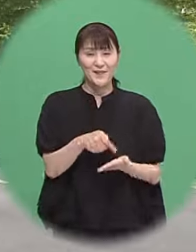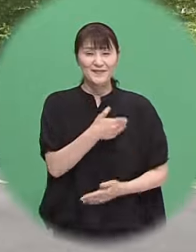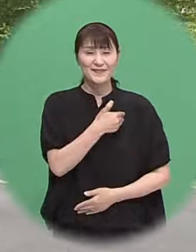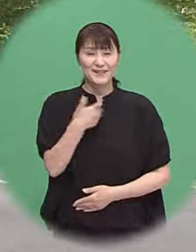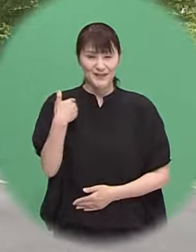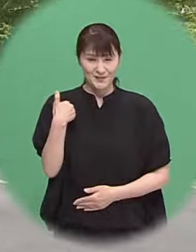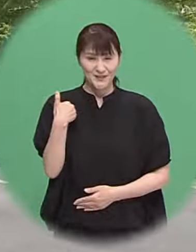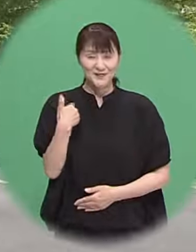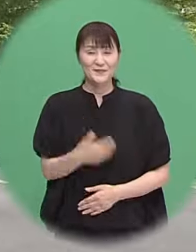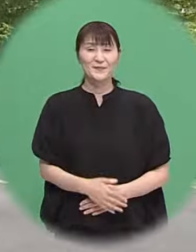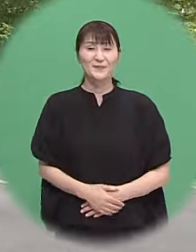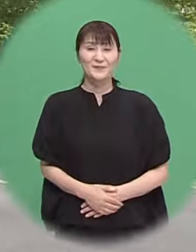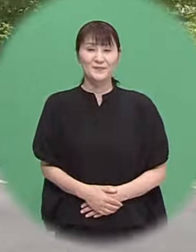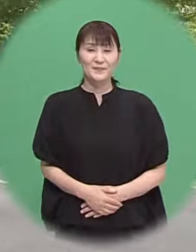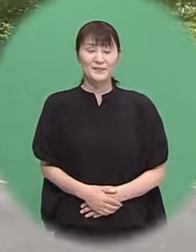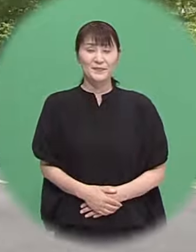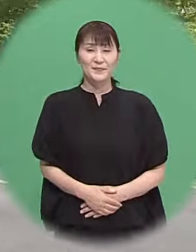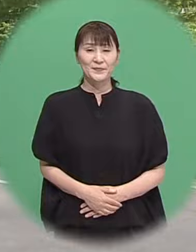でき